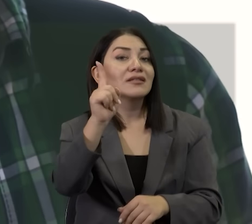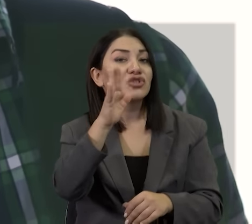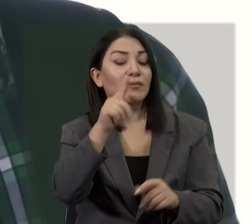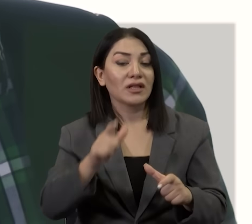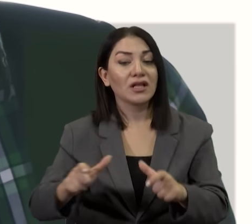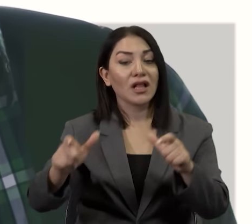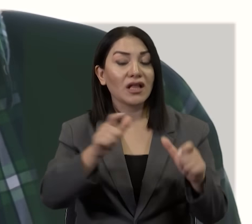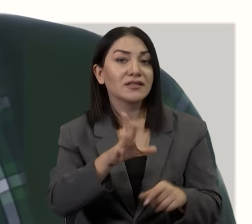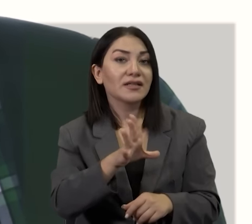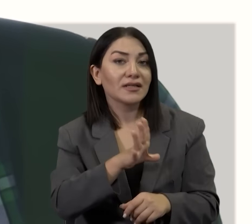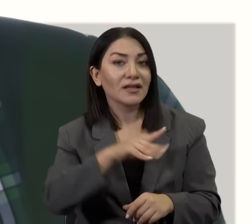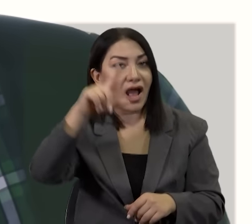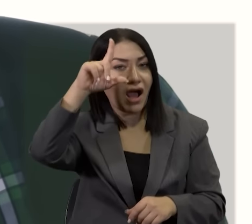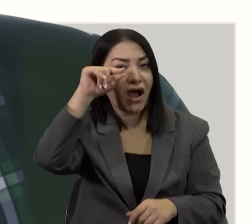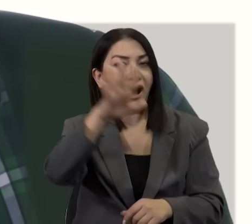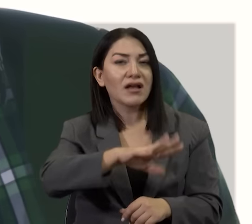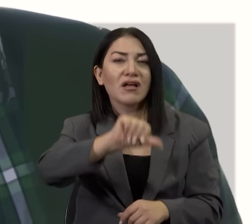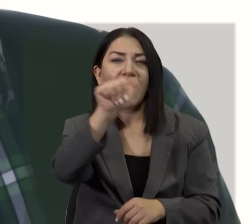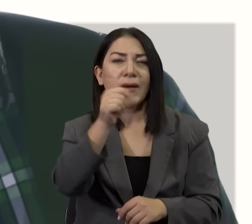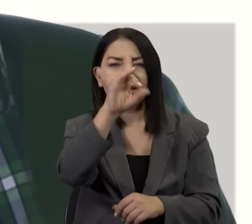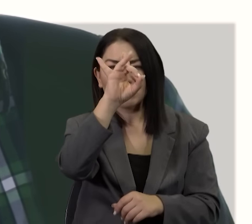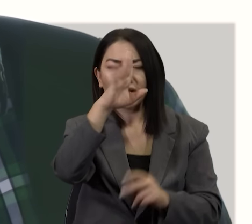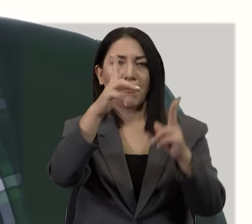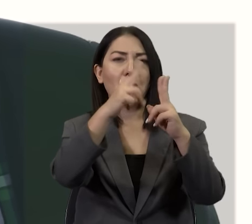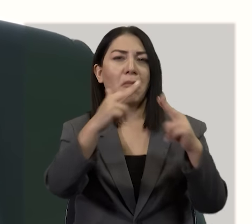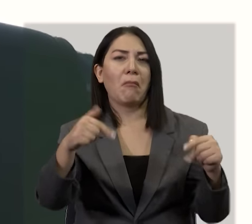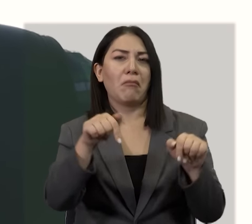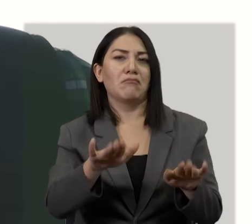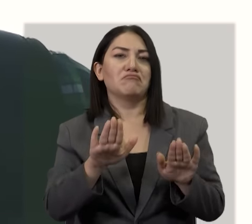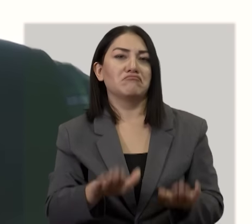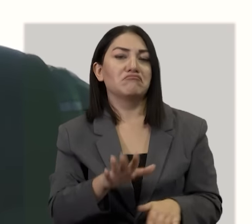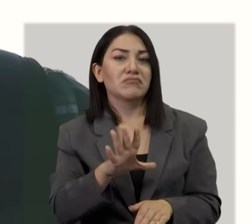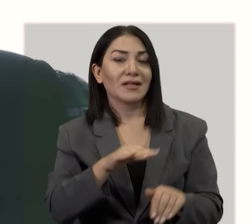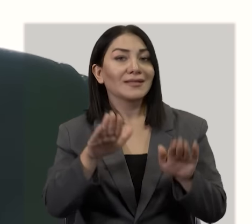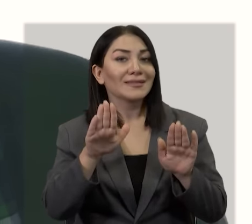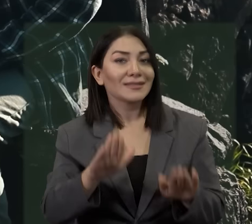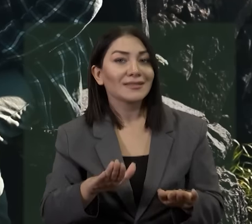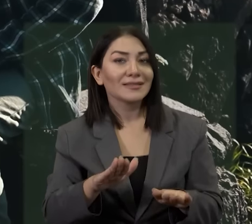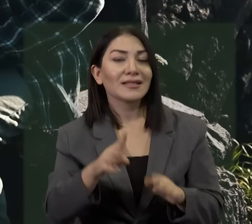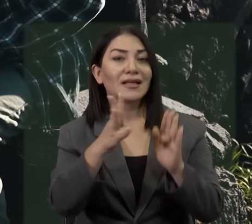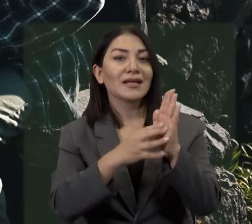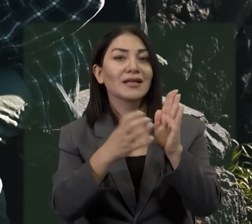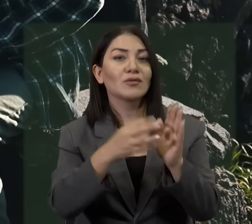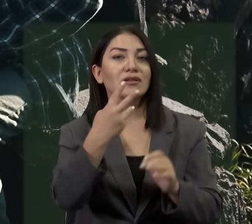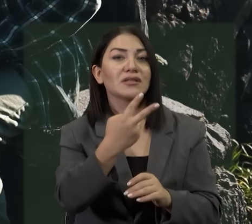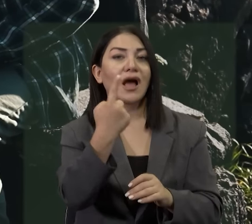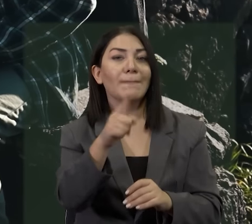որ միջնադարում այս կղզին եղել է Հայաստանի ամենանշանավոր ամրոցներից մեկը,